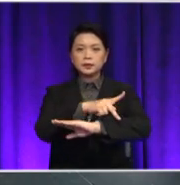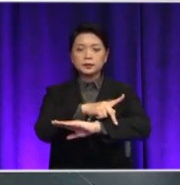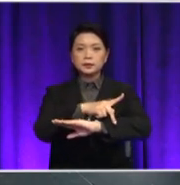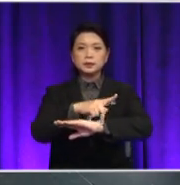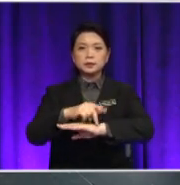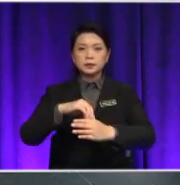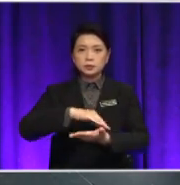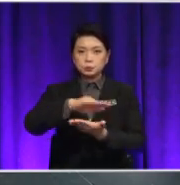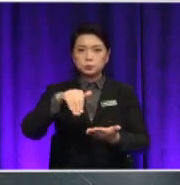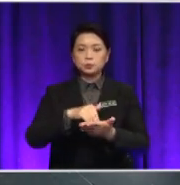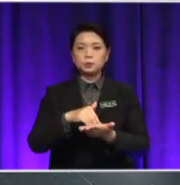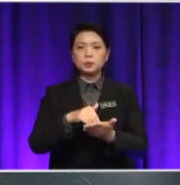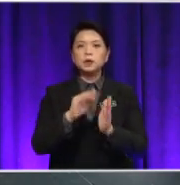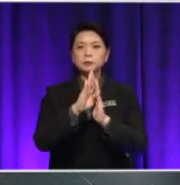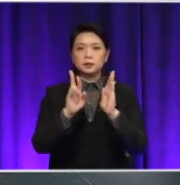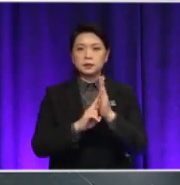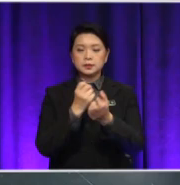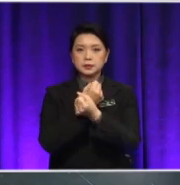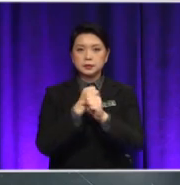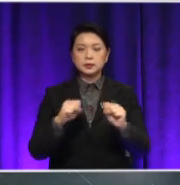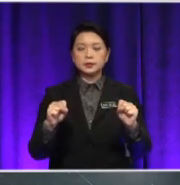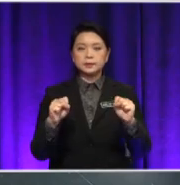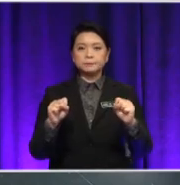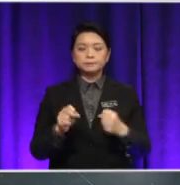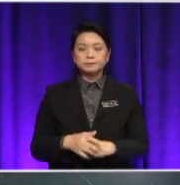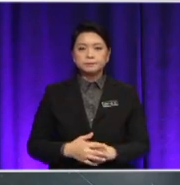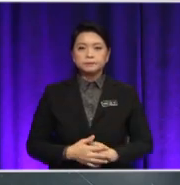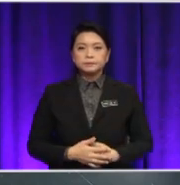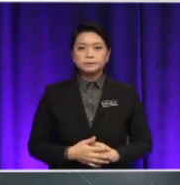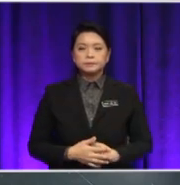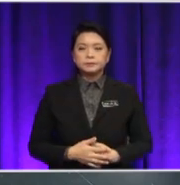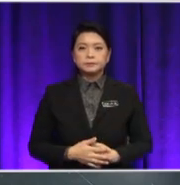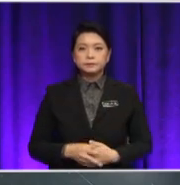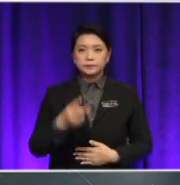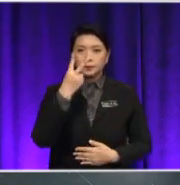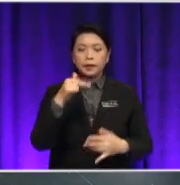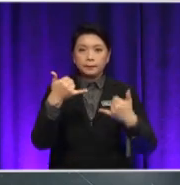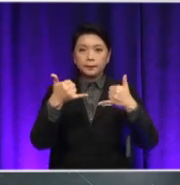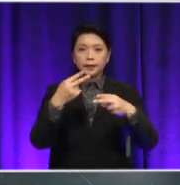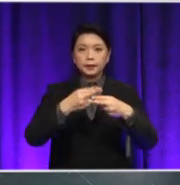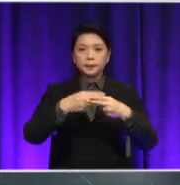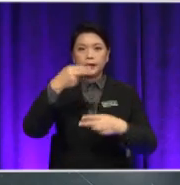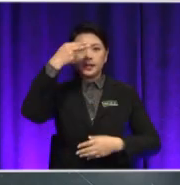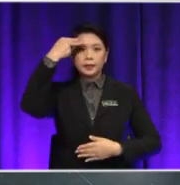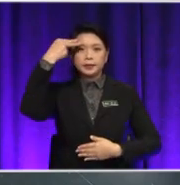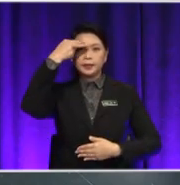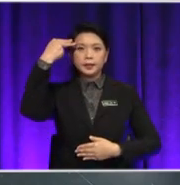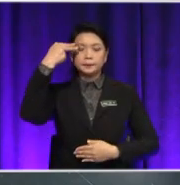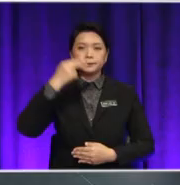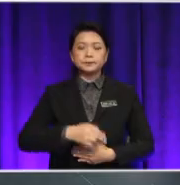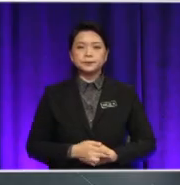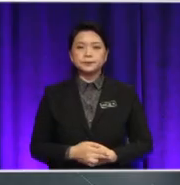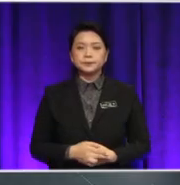berkobar-kobar untuk memenangi perlawanan akhir ini. Itu dia player favorite saya, Hakim. Wah, Hakim, come on Hakim. Ya, yeah. Itu